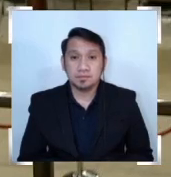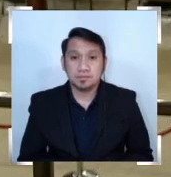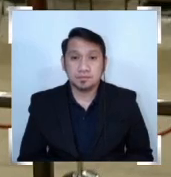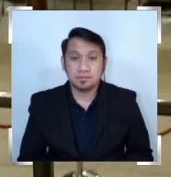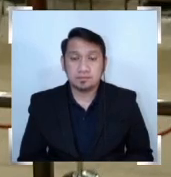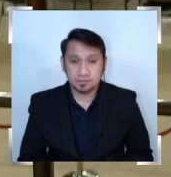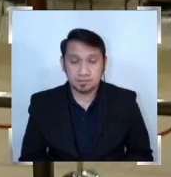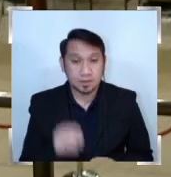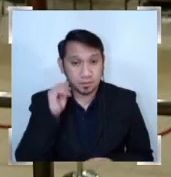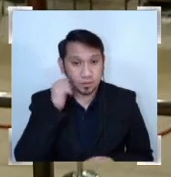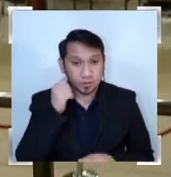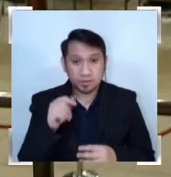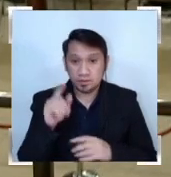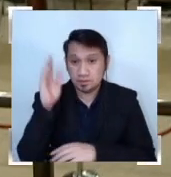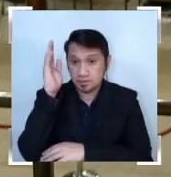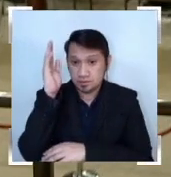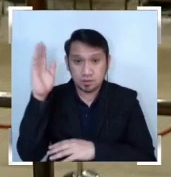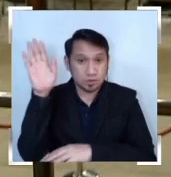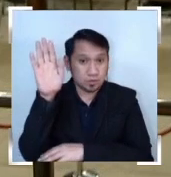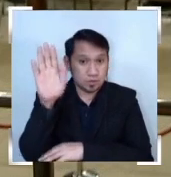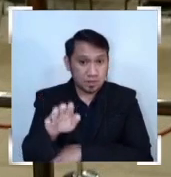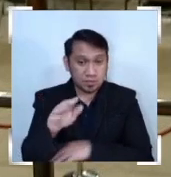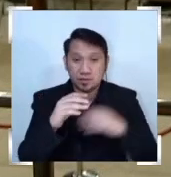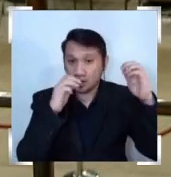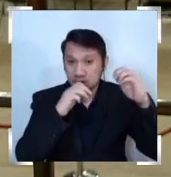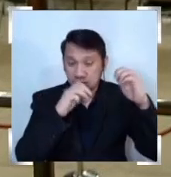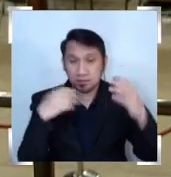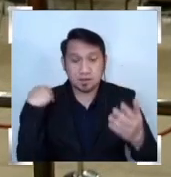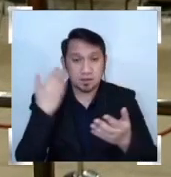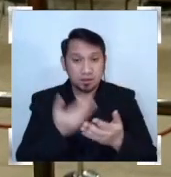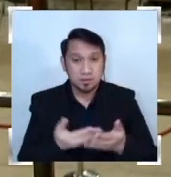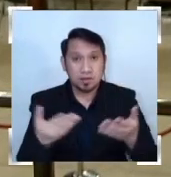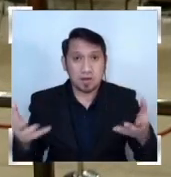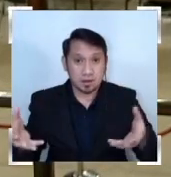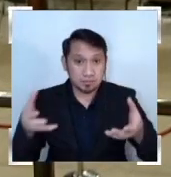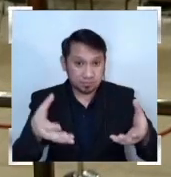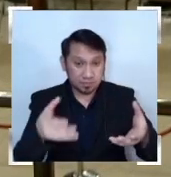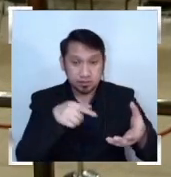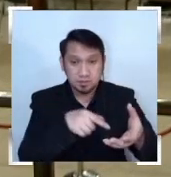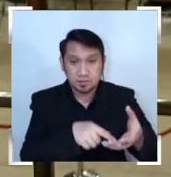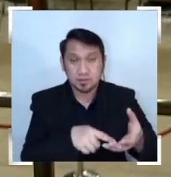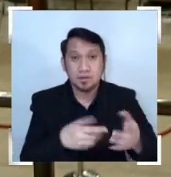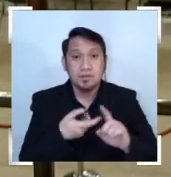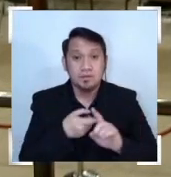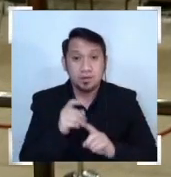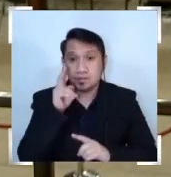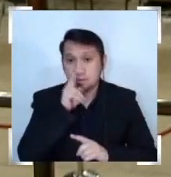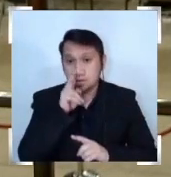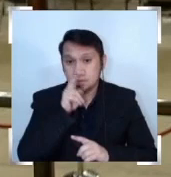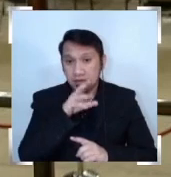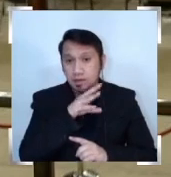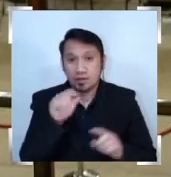Igan, bukas ng tanghali hanggang hapon, inaasahang darating ang bulto ng mga election returns galing sa Visayas at